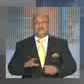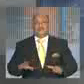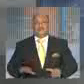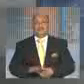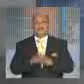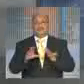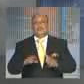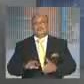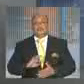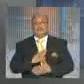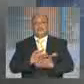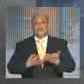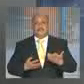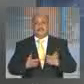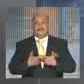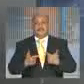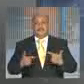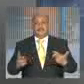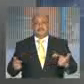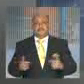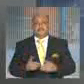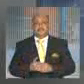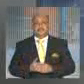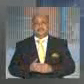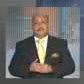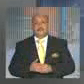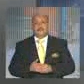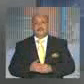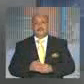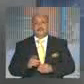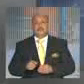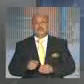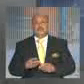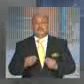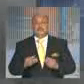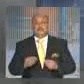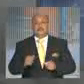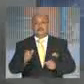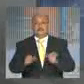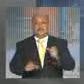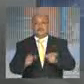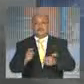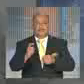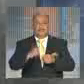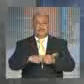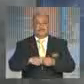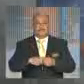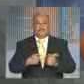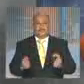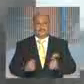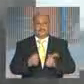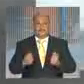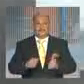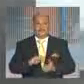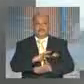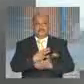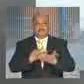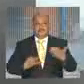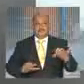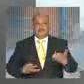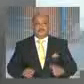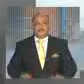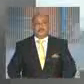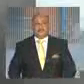القضايا وأهمها مساهمة الشعر في إعادة الشغف بالكتاب الورقي. المهرجان